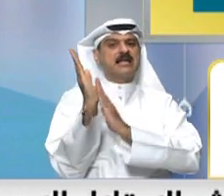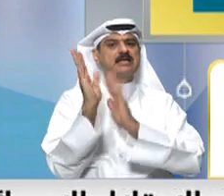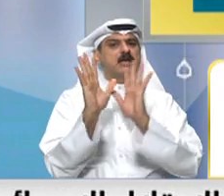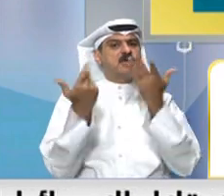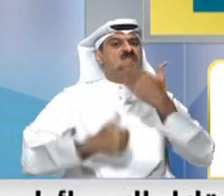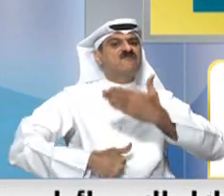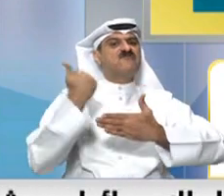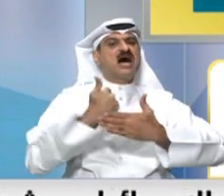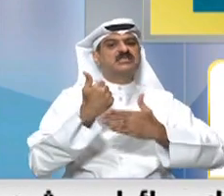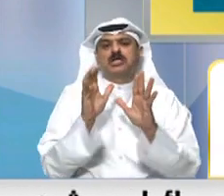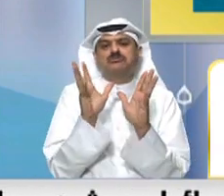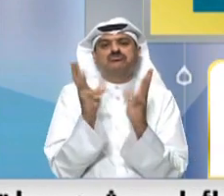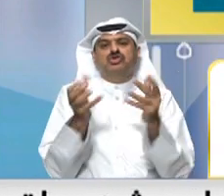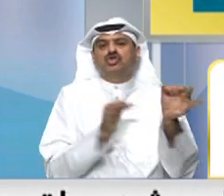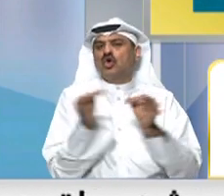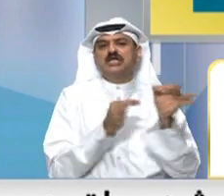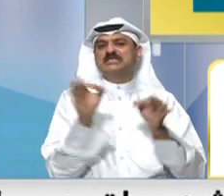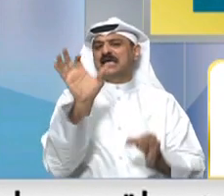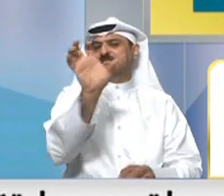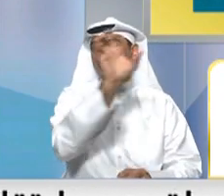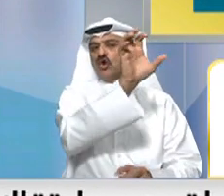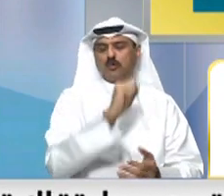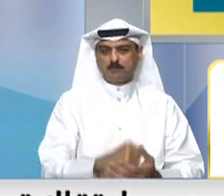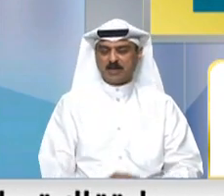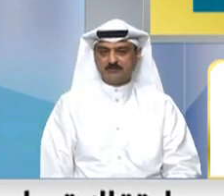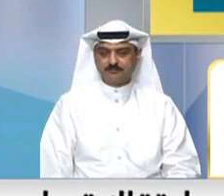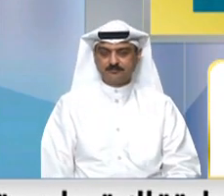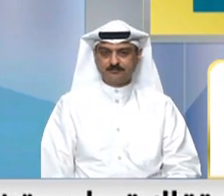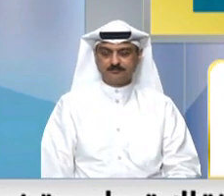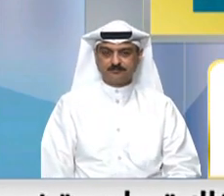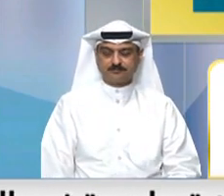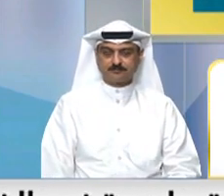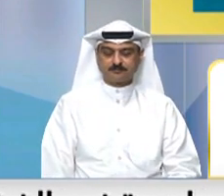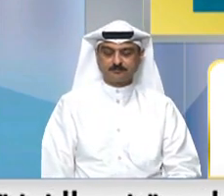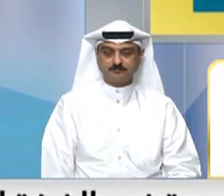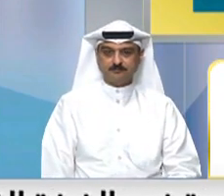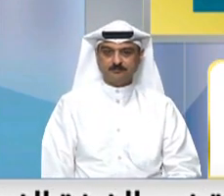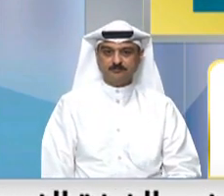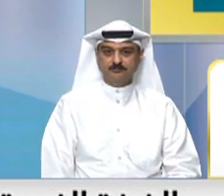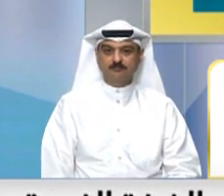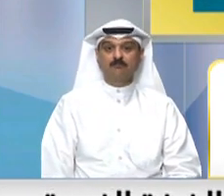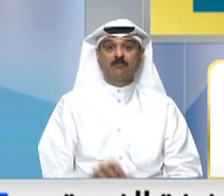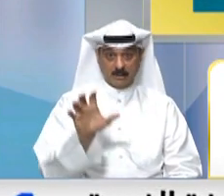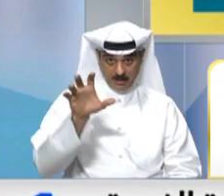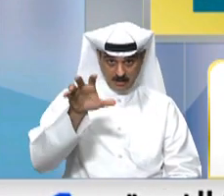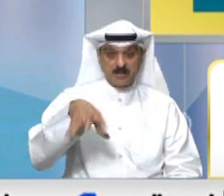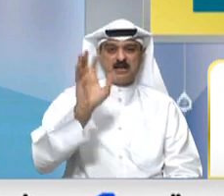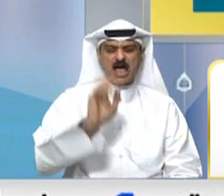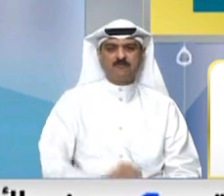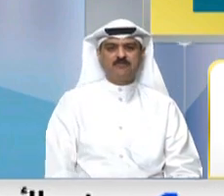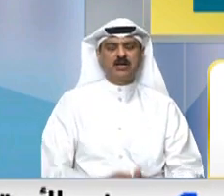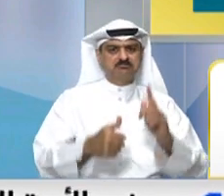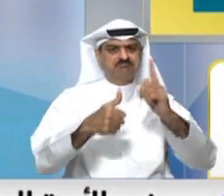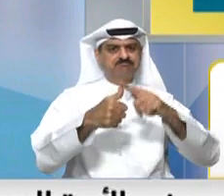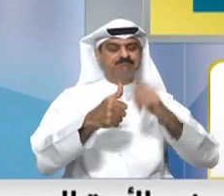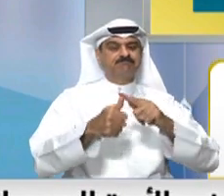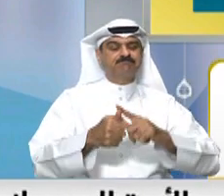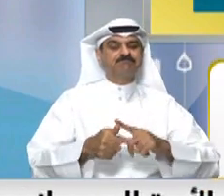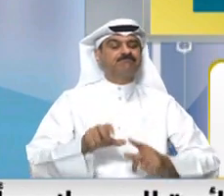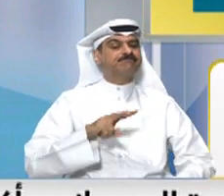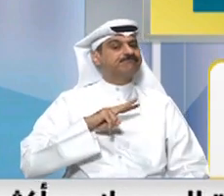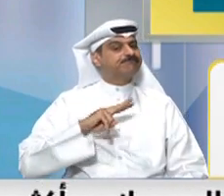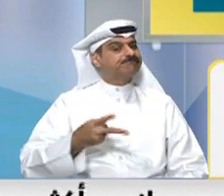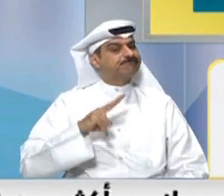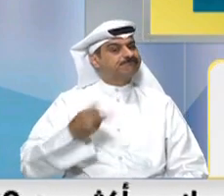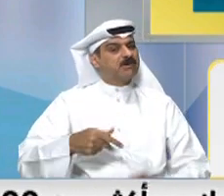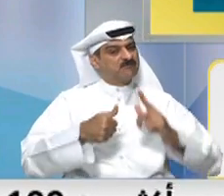سيحدثه على السياسة الأوروبية برأيك؟ بالتأكيد سيكون هناك أولا تغييرات فيما يتعلق في سياسات الهجرة